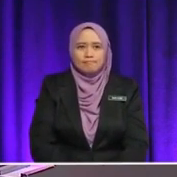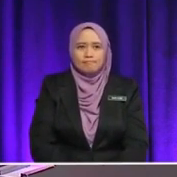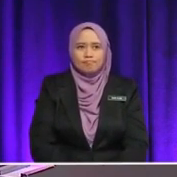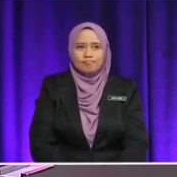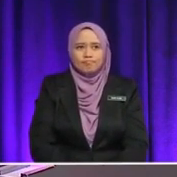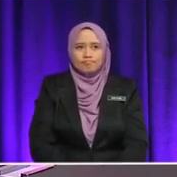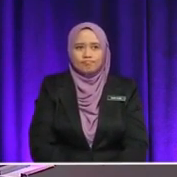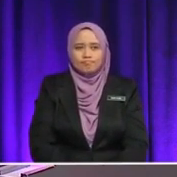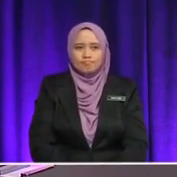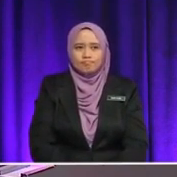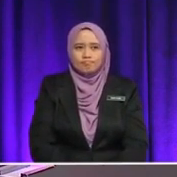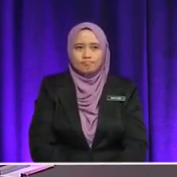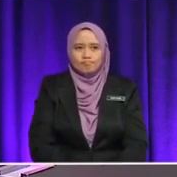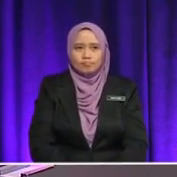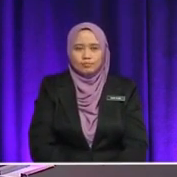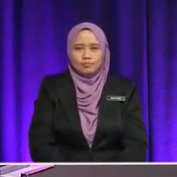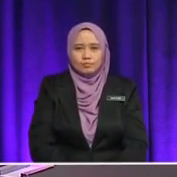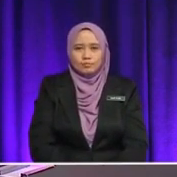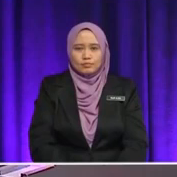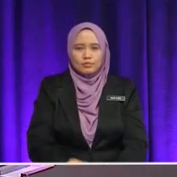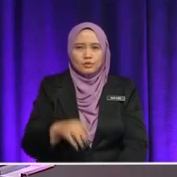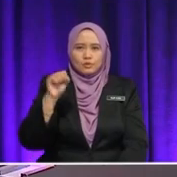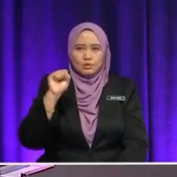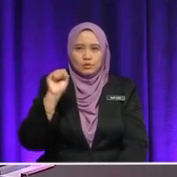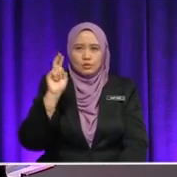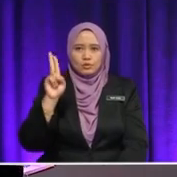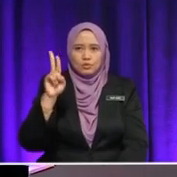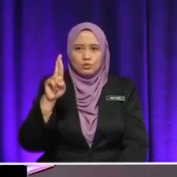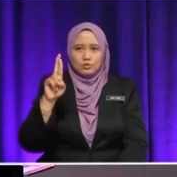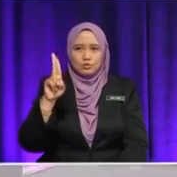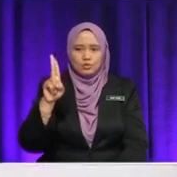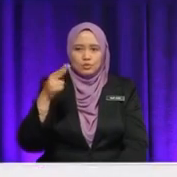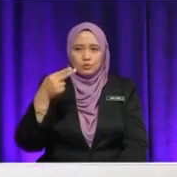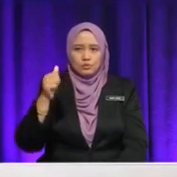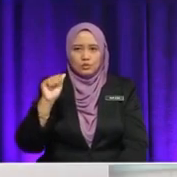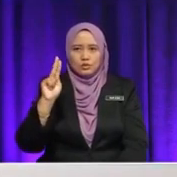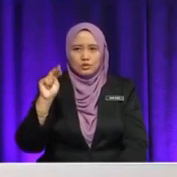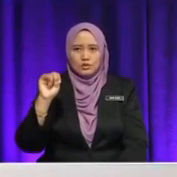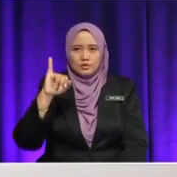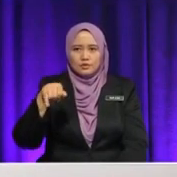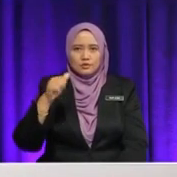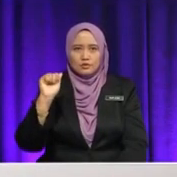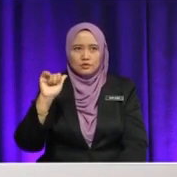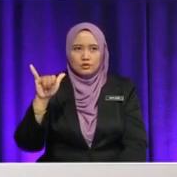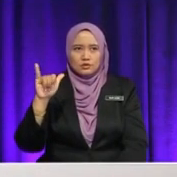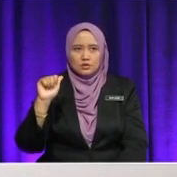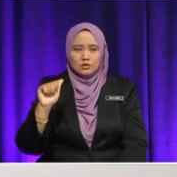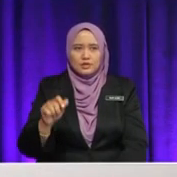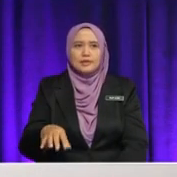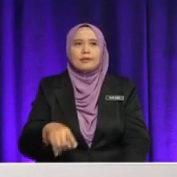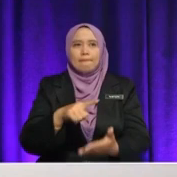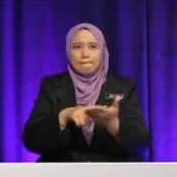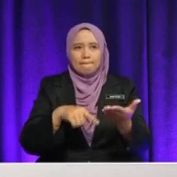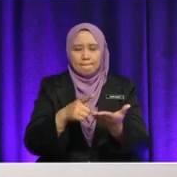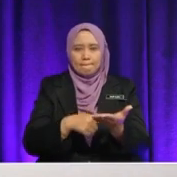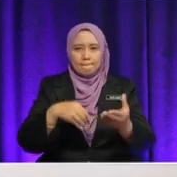panjang namun ya Tapi inilah namun yang paling tepat suruhanjaya pilihanraya penentuan sepadan kawasan ini